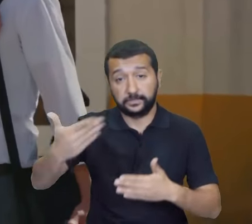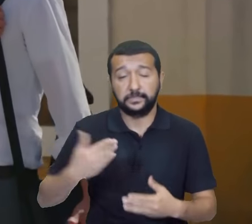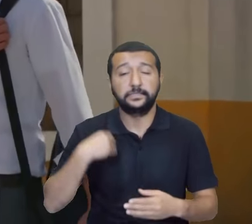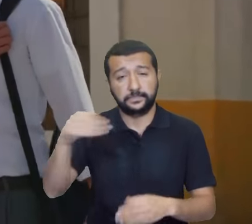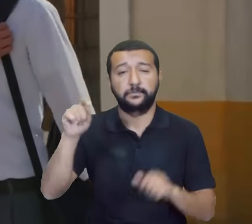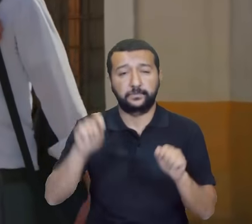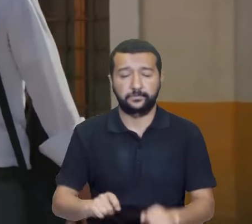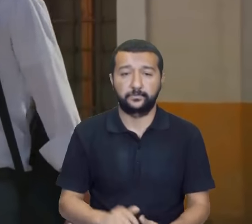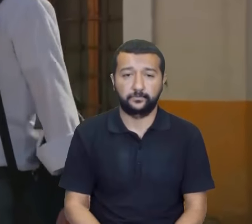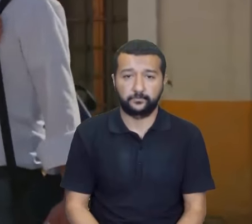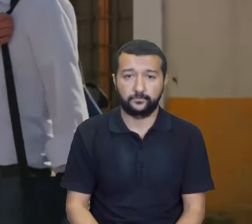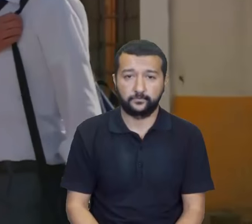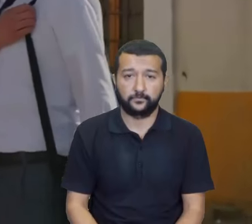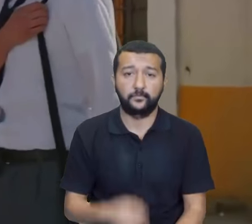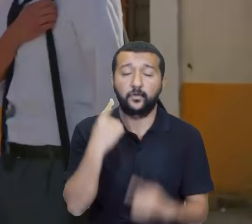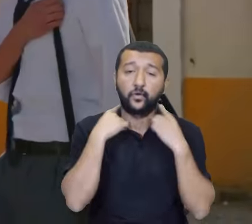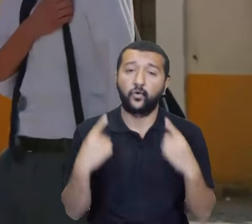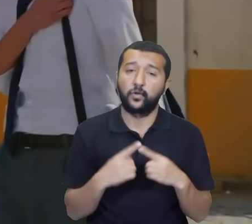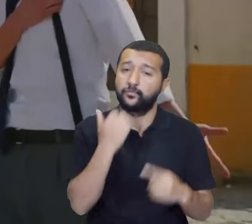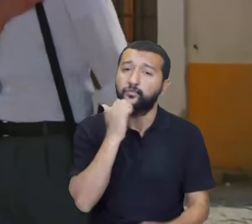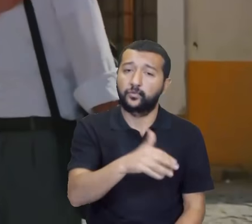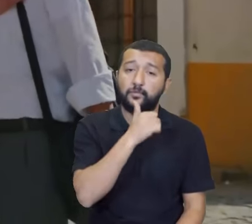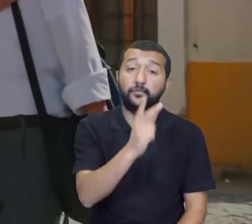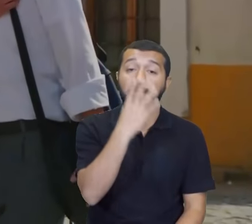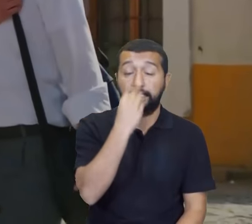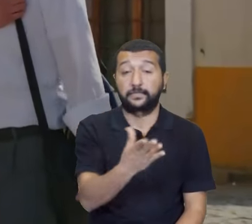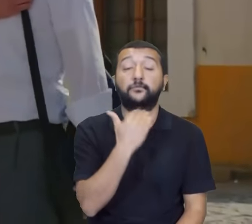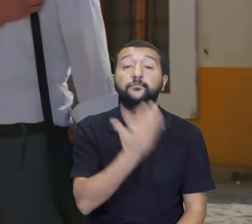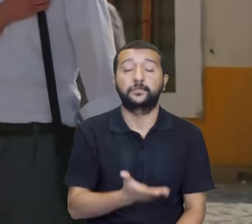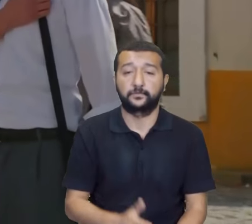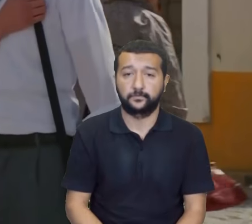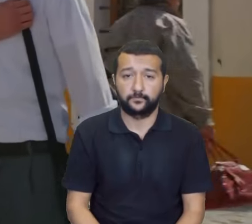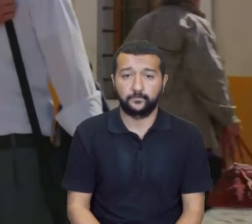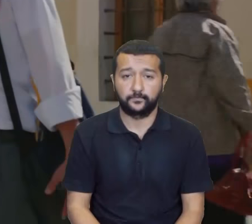da satarım. Kolyen sende kalsın. Yani baban almış sonuçta.